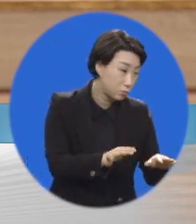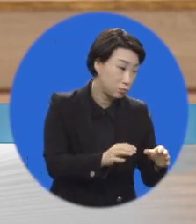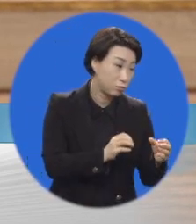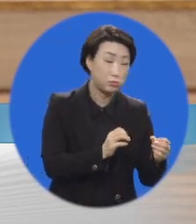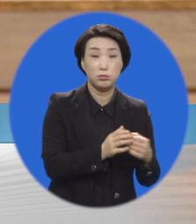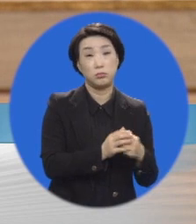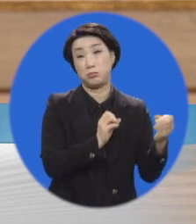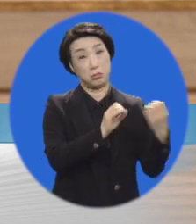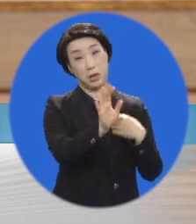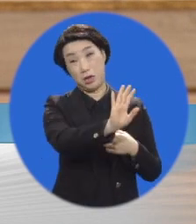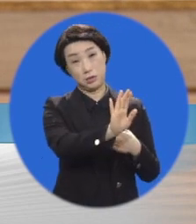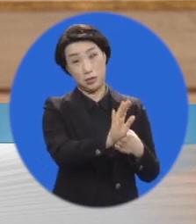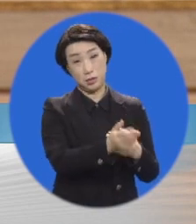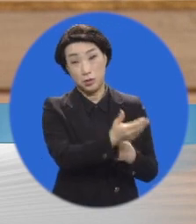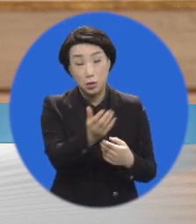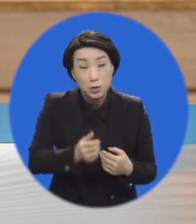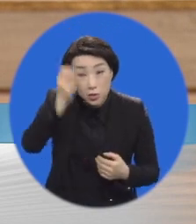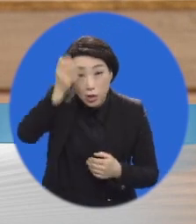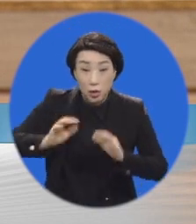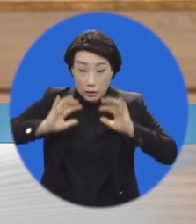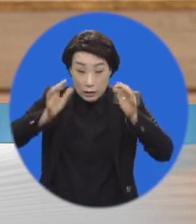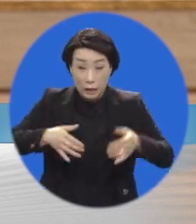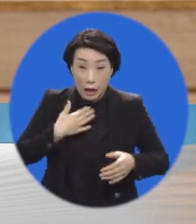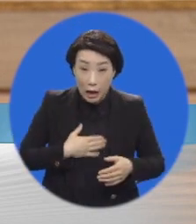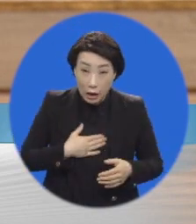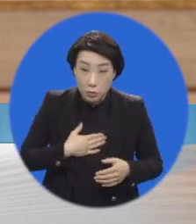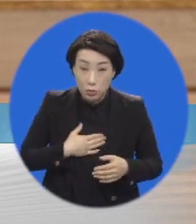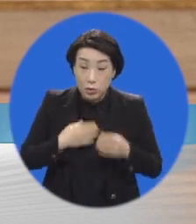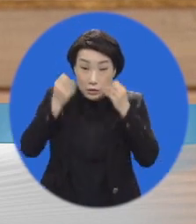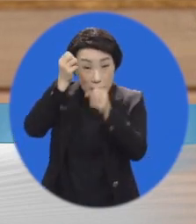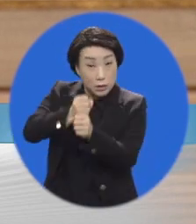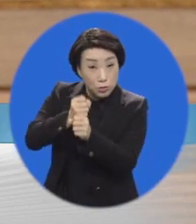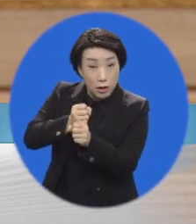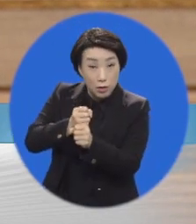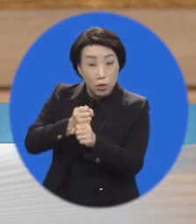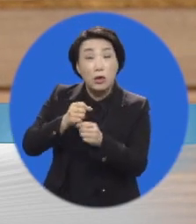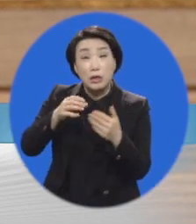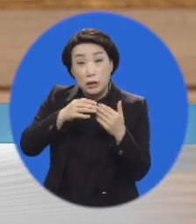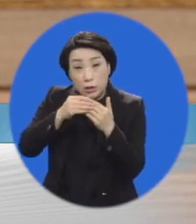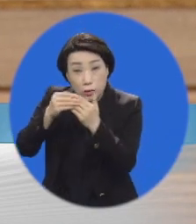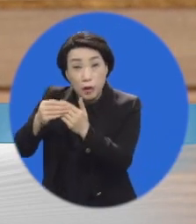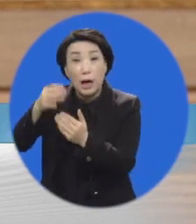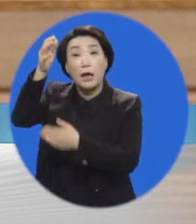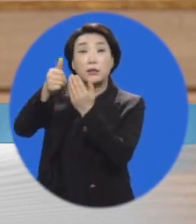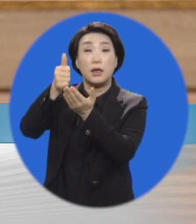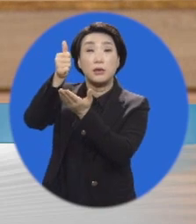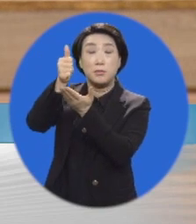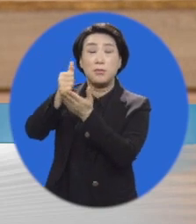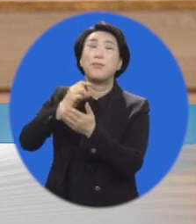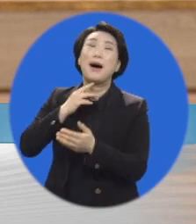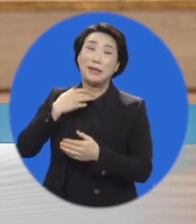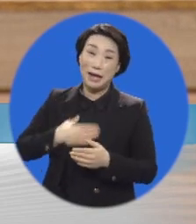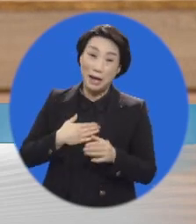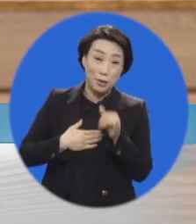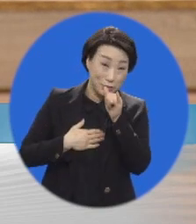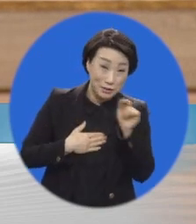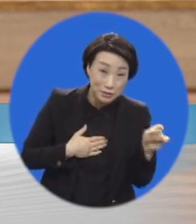게 아니라 영적 세계를 알고 창조하시고 움직이시는 하나님만이